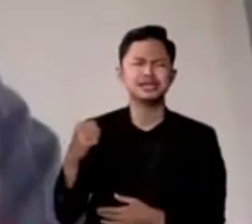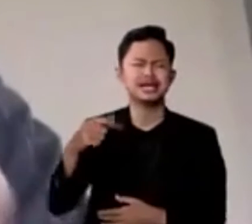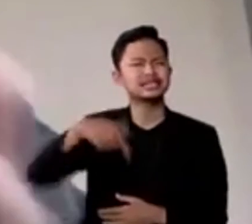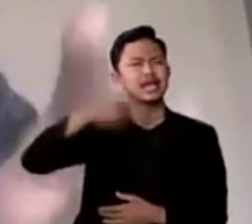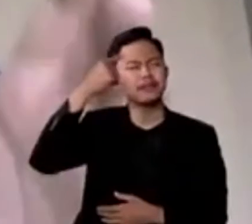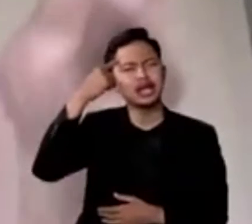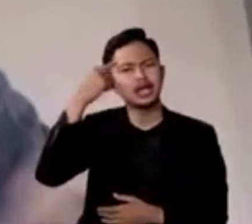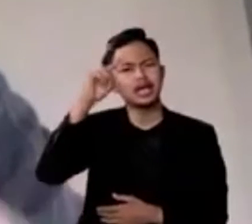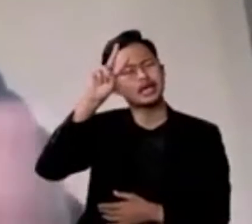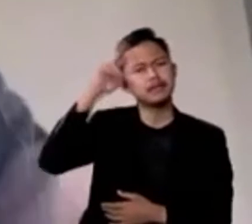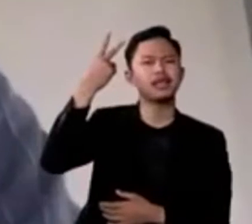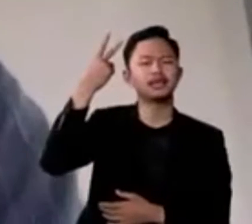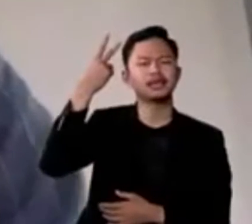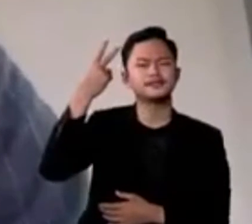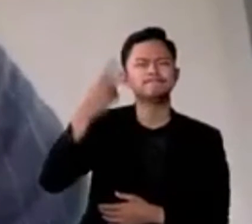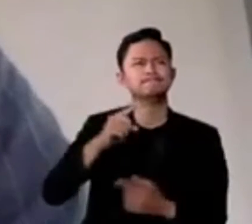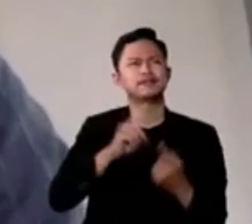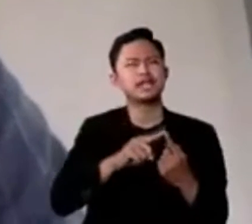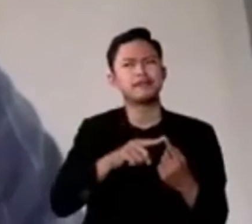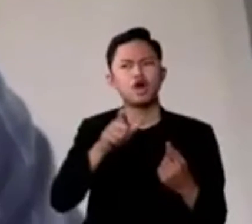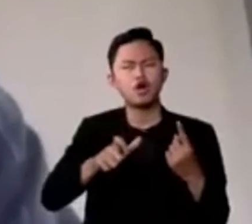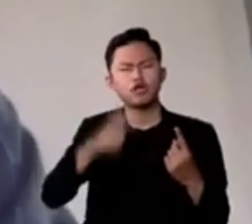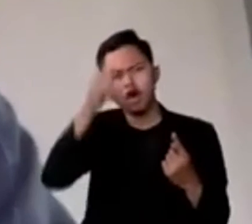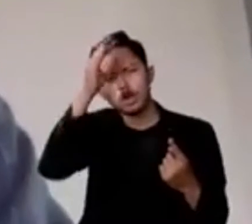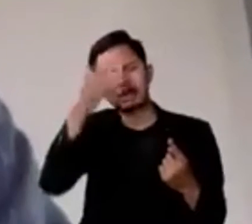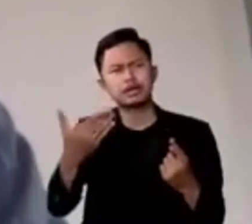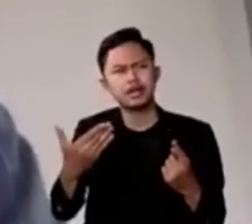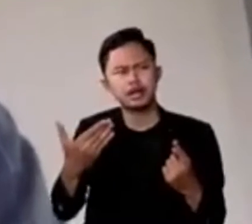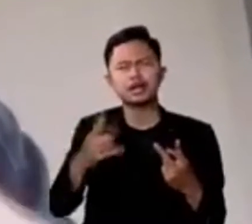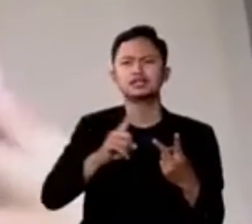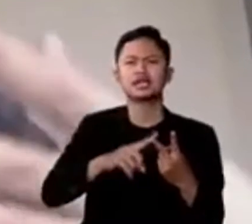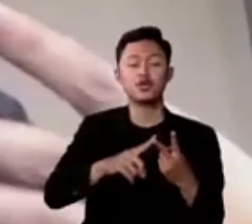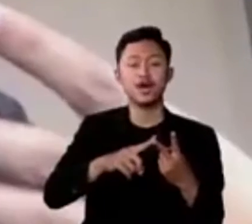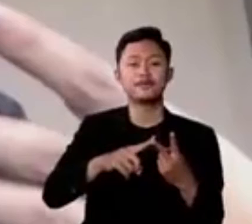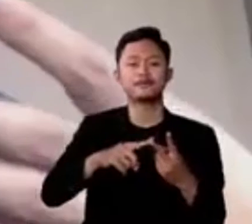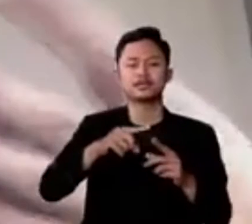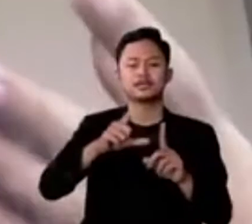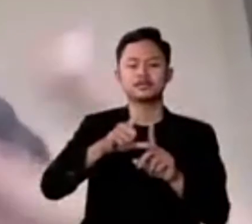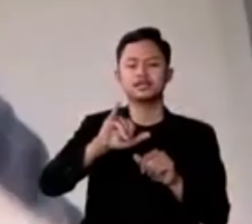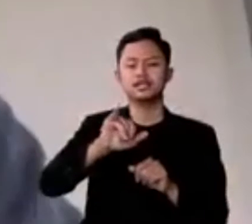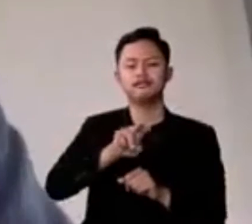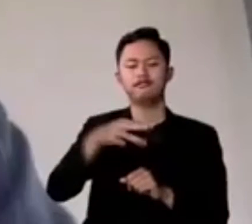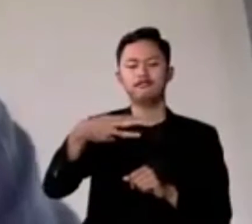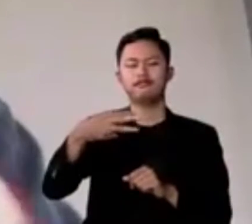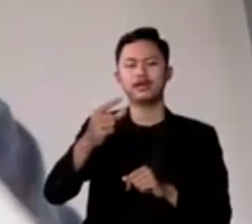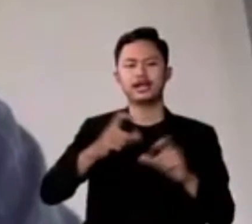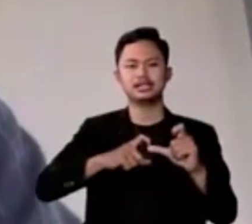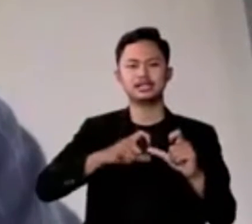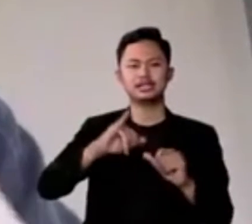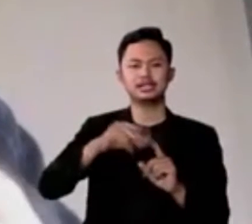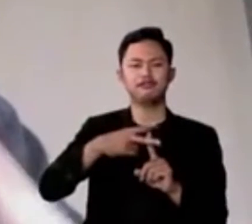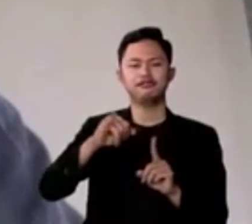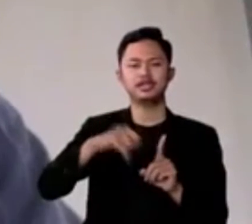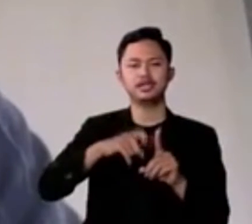yang catnya dulu terang nah itu yang pertama yang kedua lebih ke diversifikasi jadi kita melihat mungkin dari